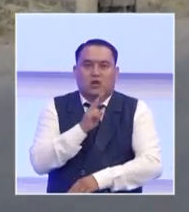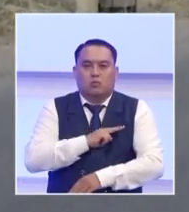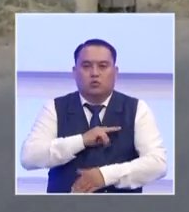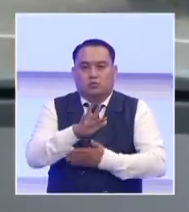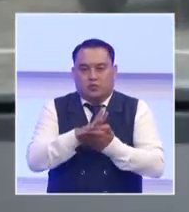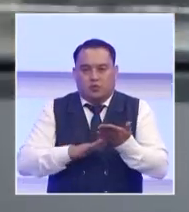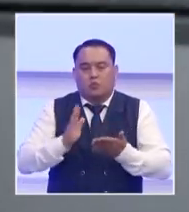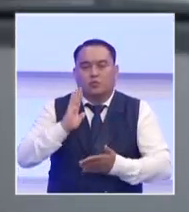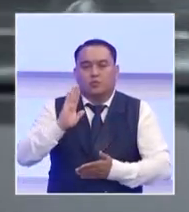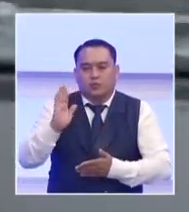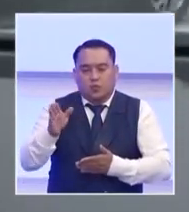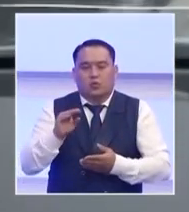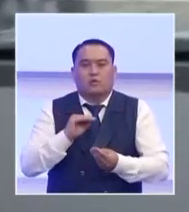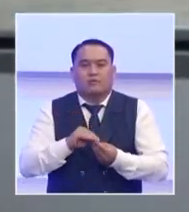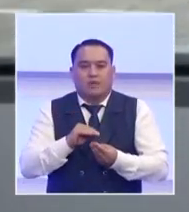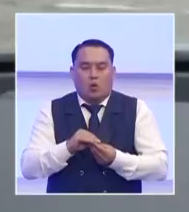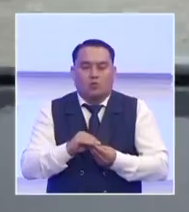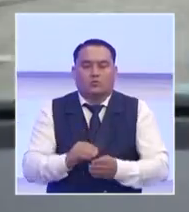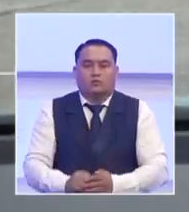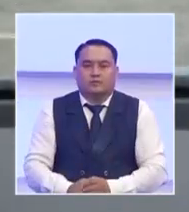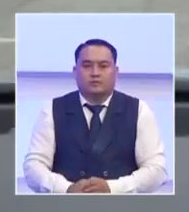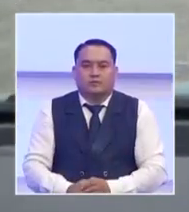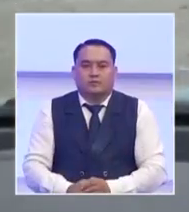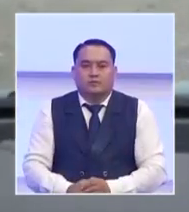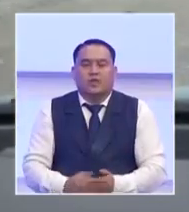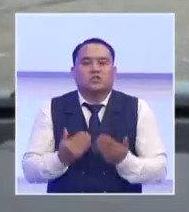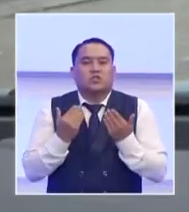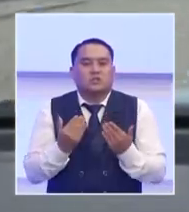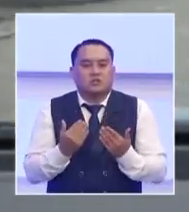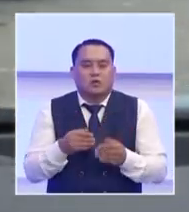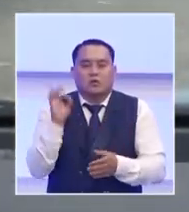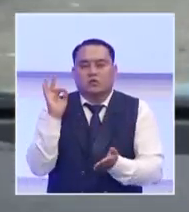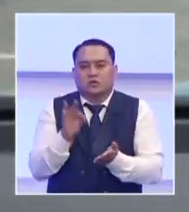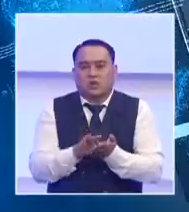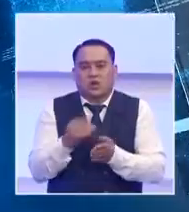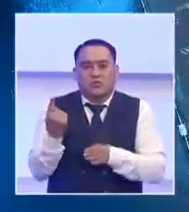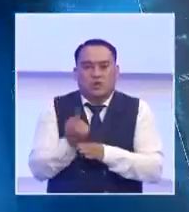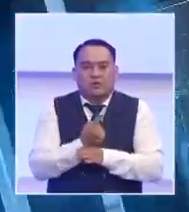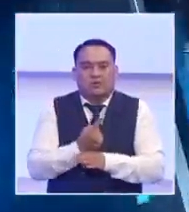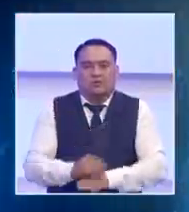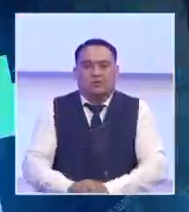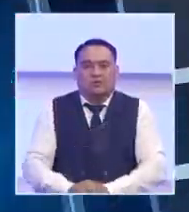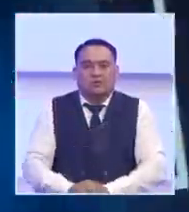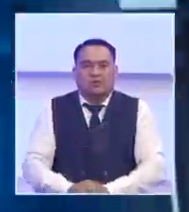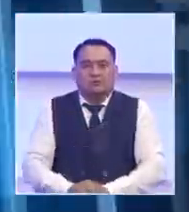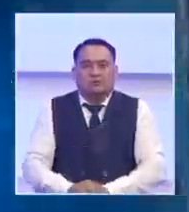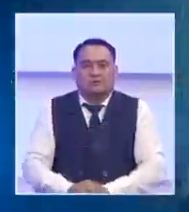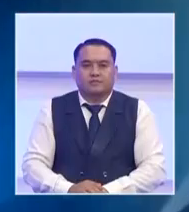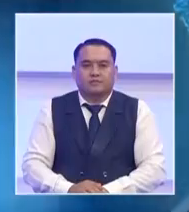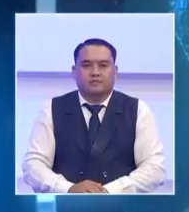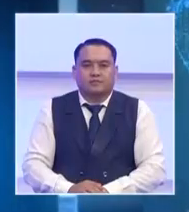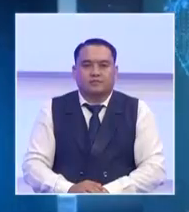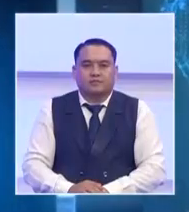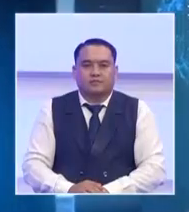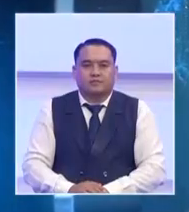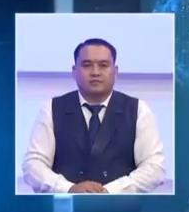в этом направлении и значительно минимизировать количество дтп сейчас это задача номер один да мира не то фомина кудайберген джай